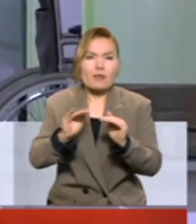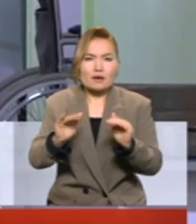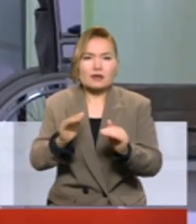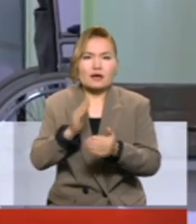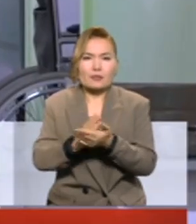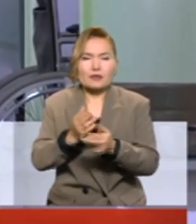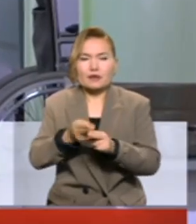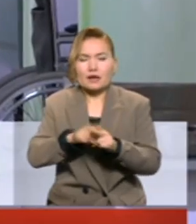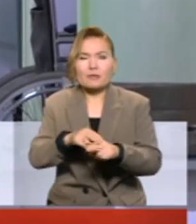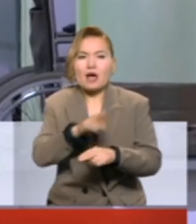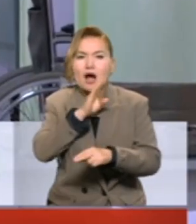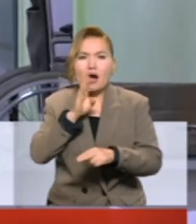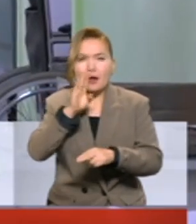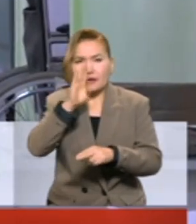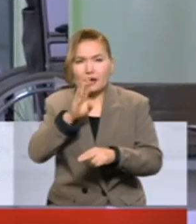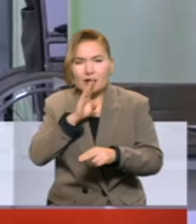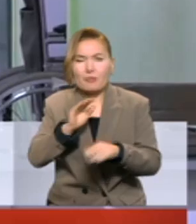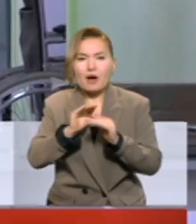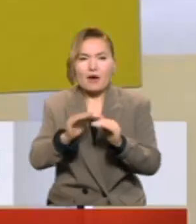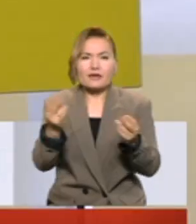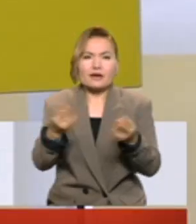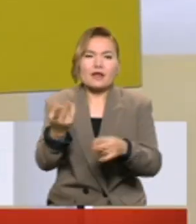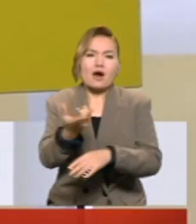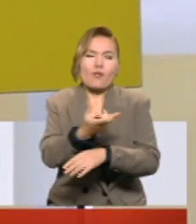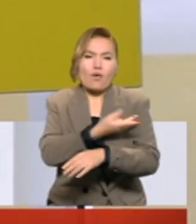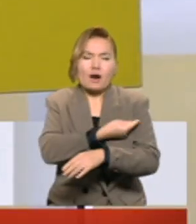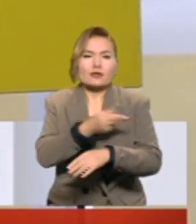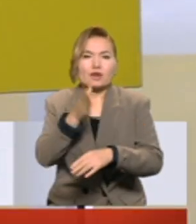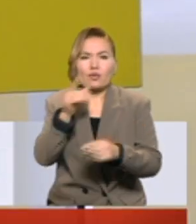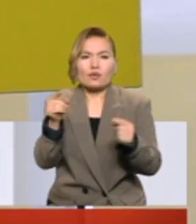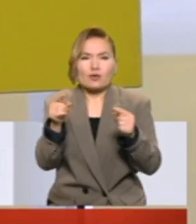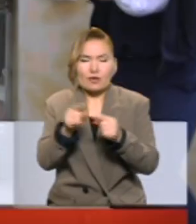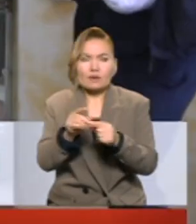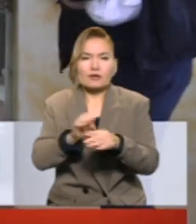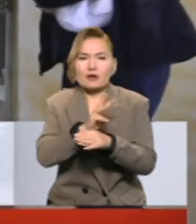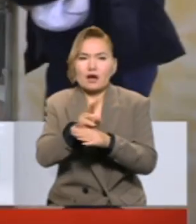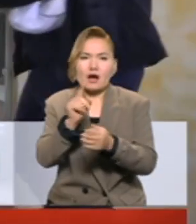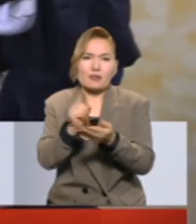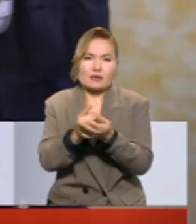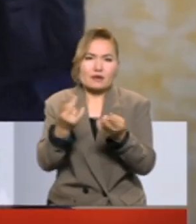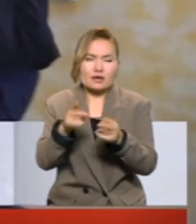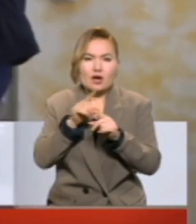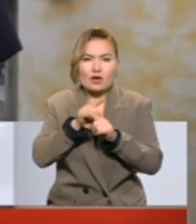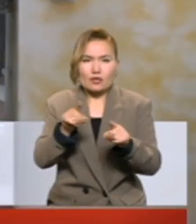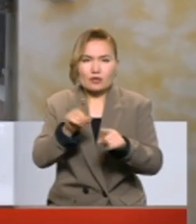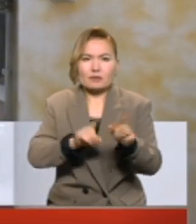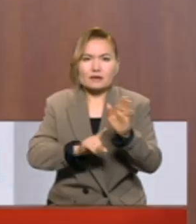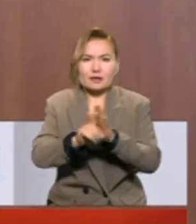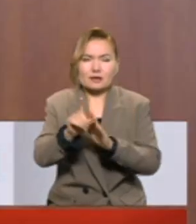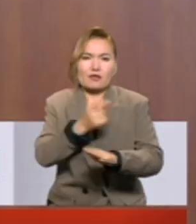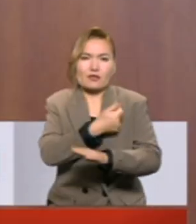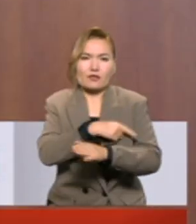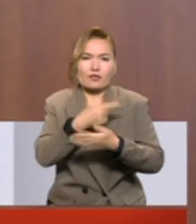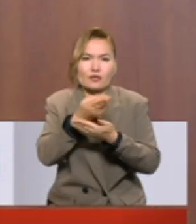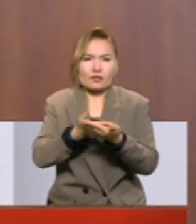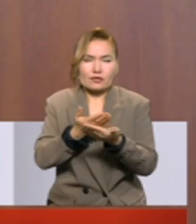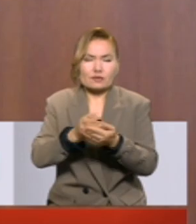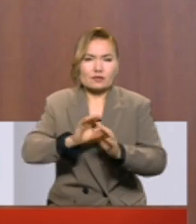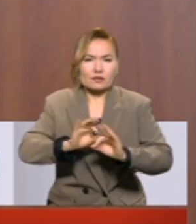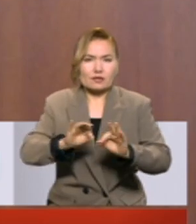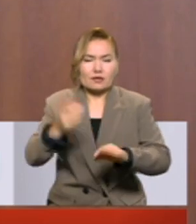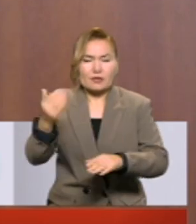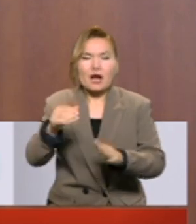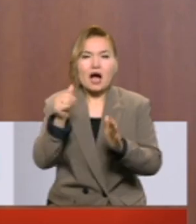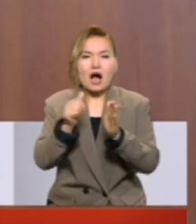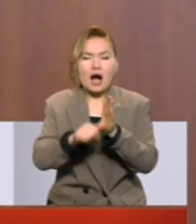Сондықтан дәрігерлер ата-аналарға балаларға қажетті вакцинаны уақытында салдыруды үгіттеп жатыр. Жаңа 60 адамды алатын